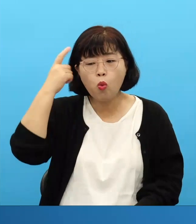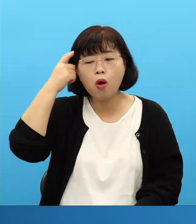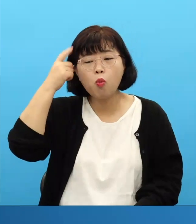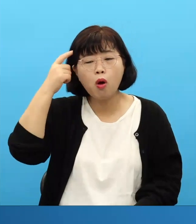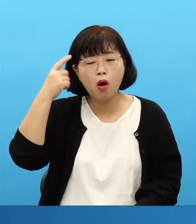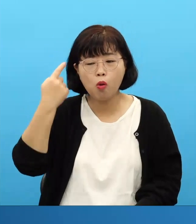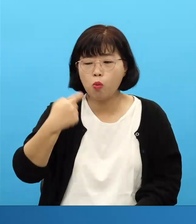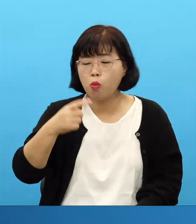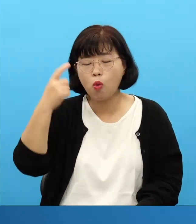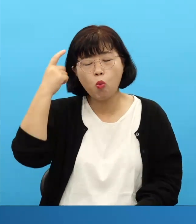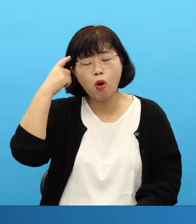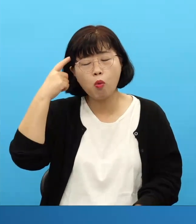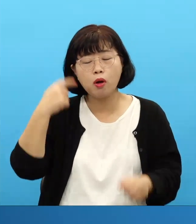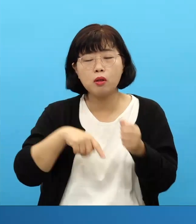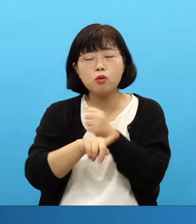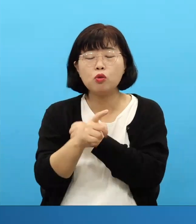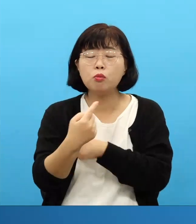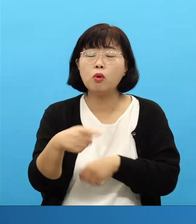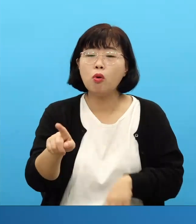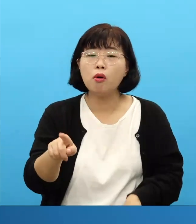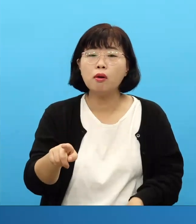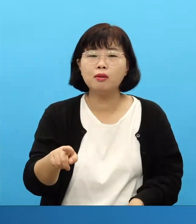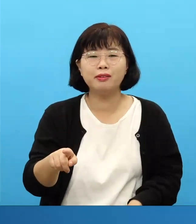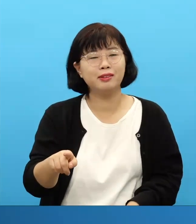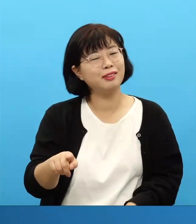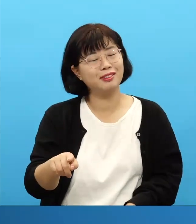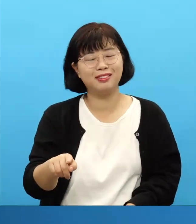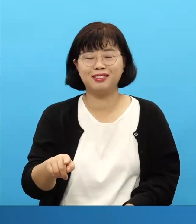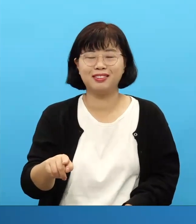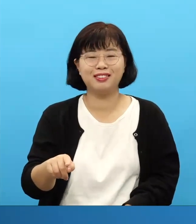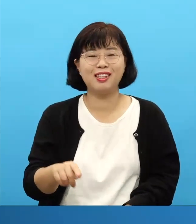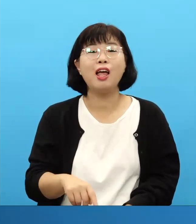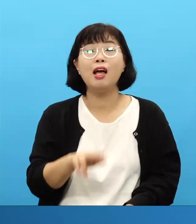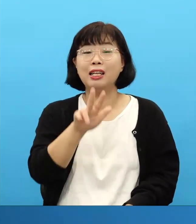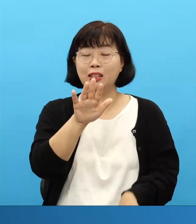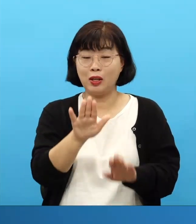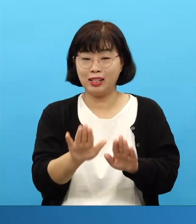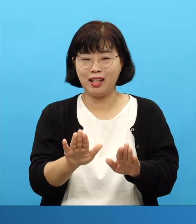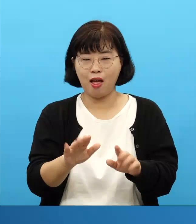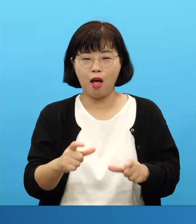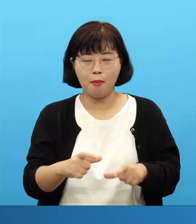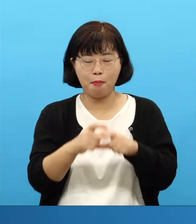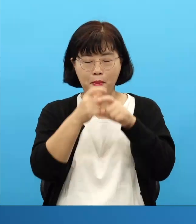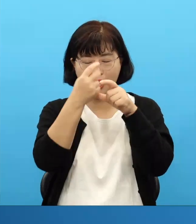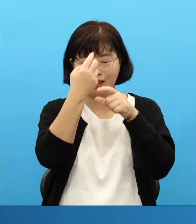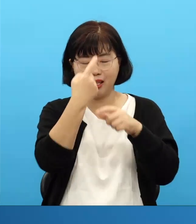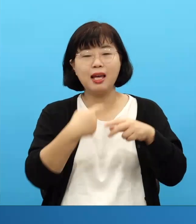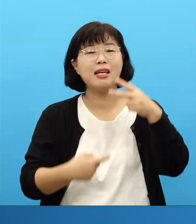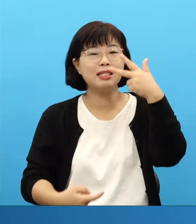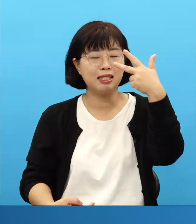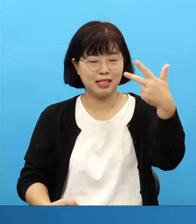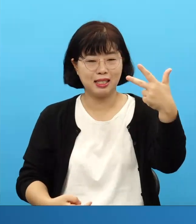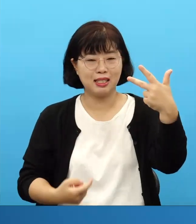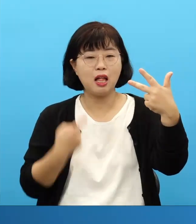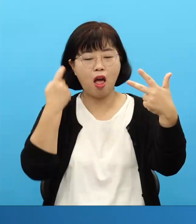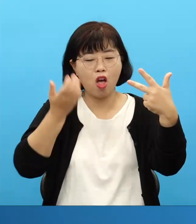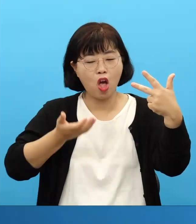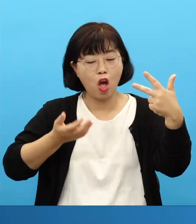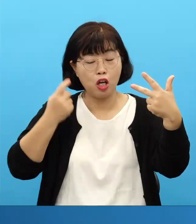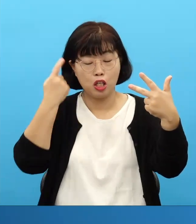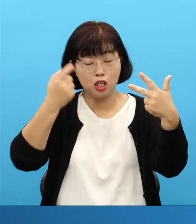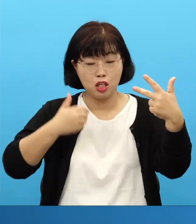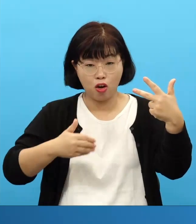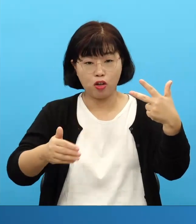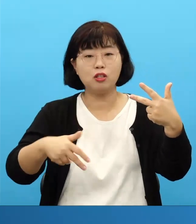choice but to live that way. 왜냐면 전혀 이거하고 상관없이 살았어요. Why? Because they lived completely regardless of this. 우리 아버지는 대단히 굉장히